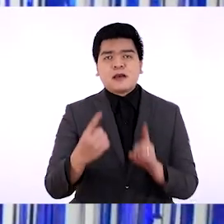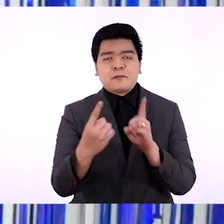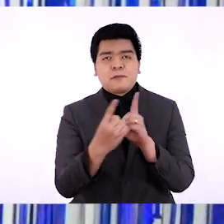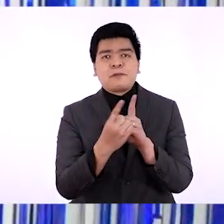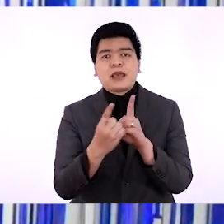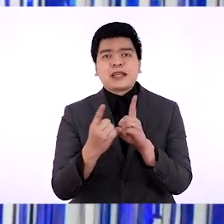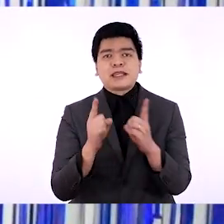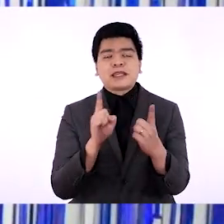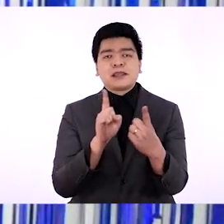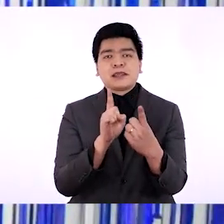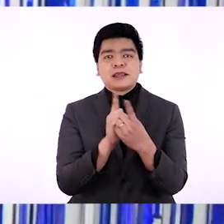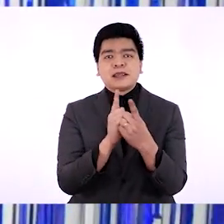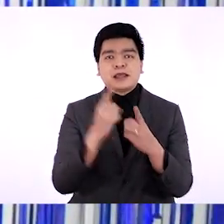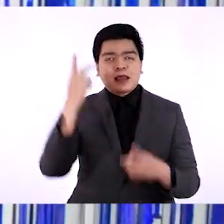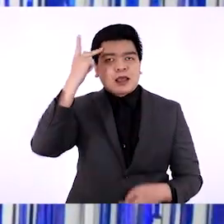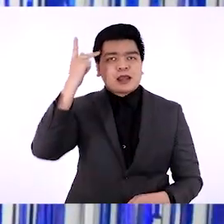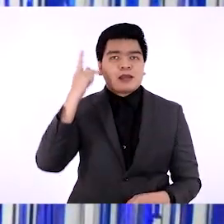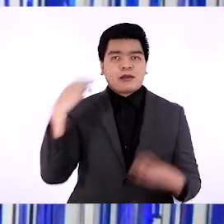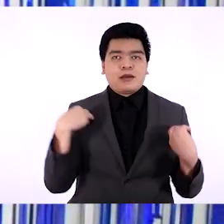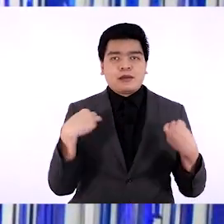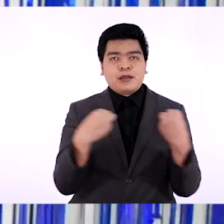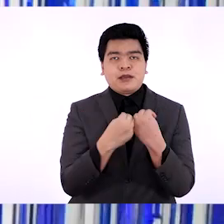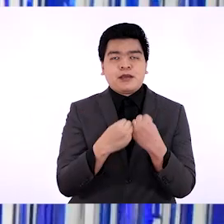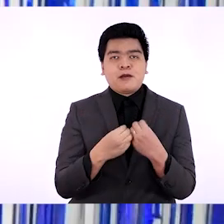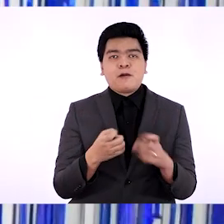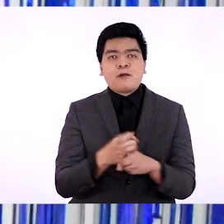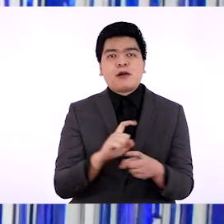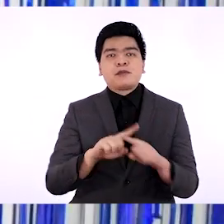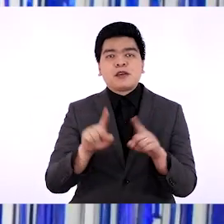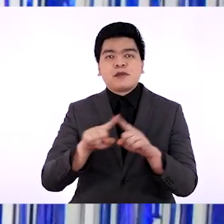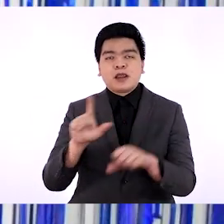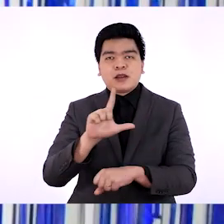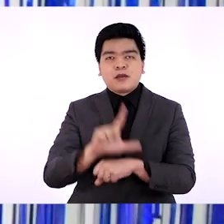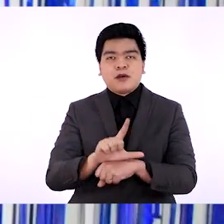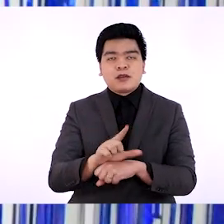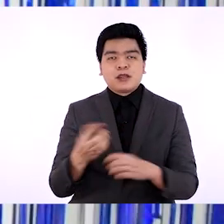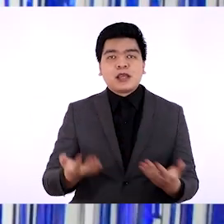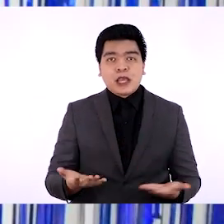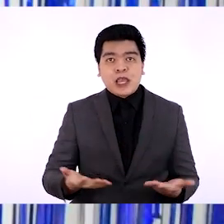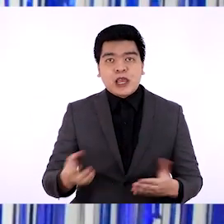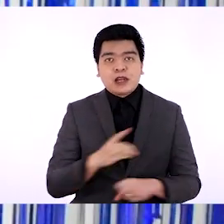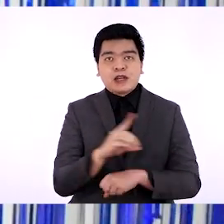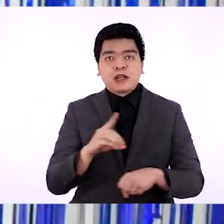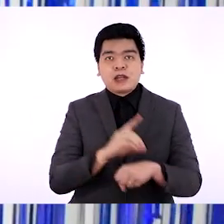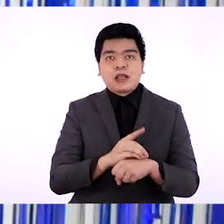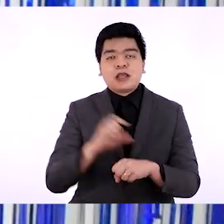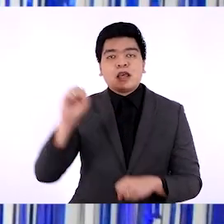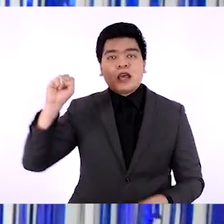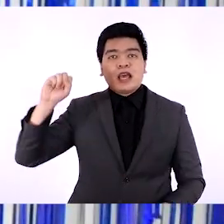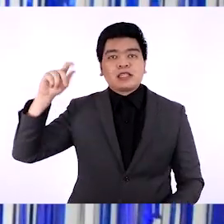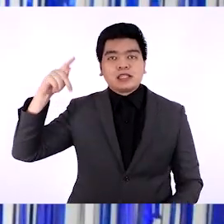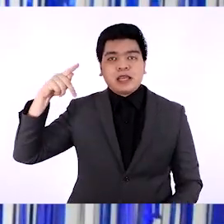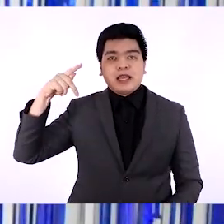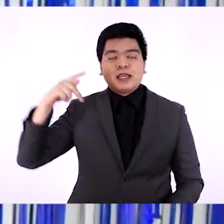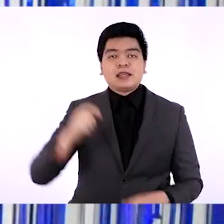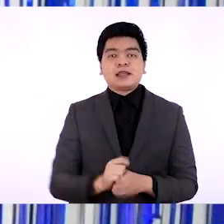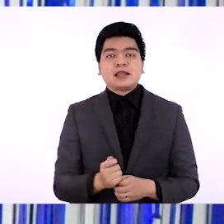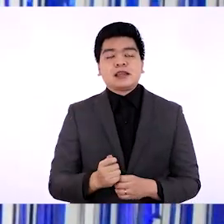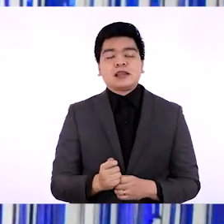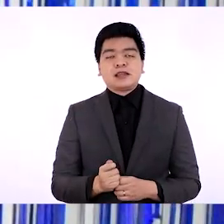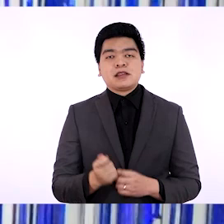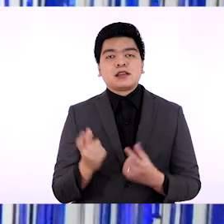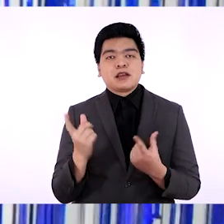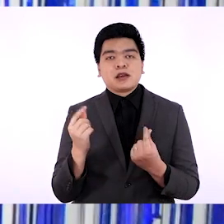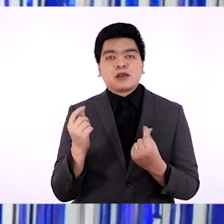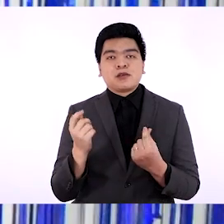Nagkakilala-kilala ang mga nasa kapisan ng kadiwa mula sa iba't ibang lokal dito sa distrito eklasyastiko ng Sultan Kudarat sa isinagawang